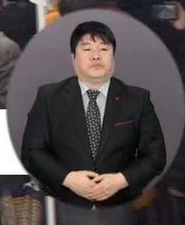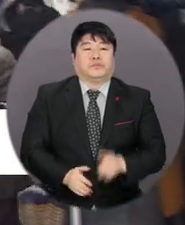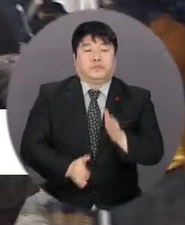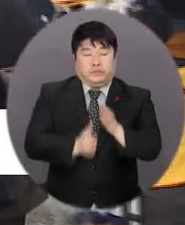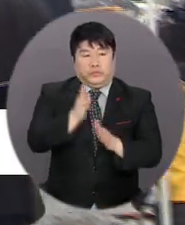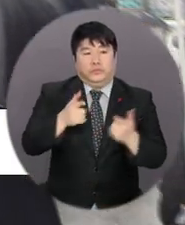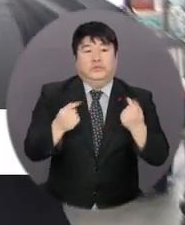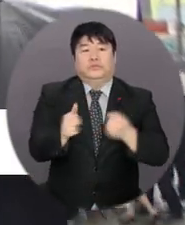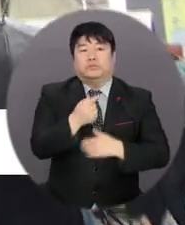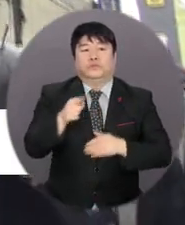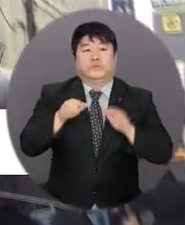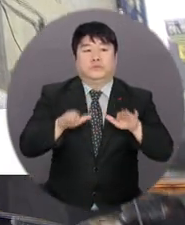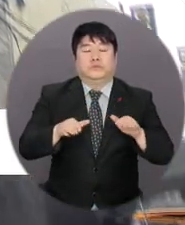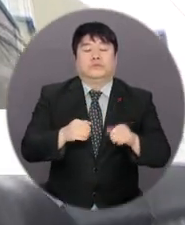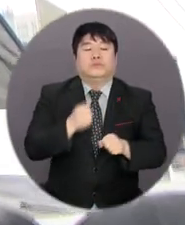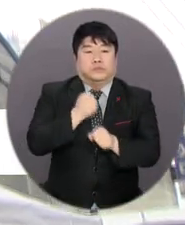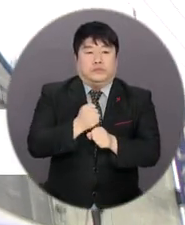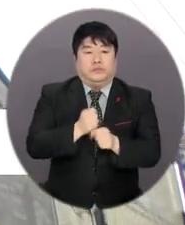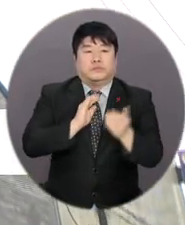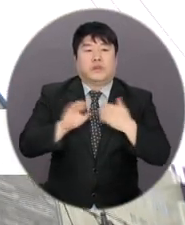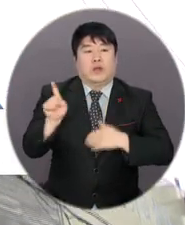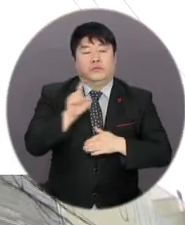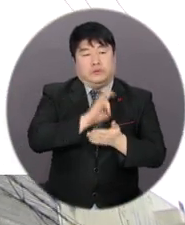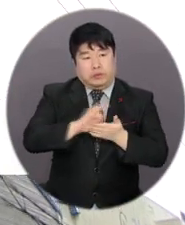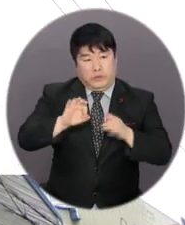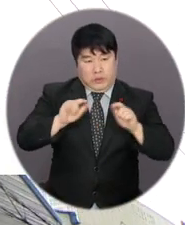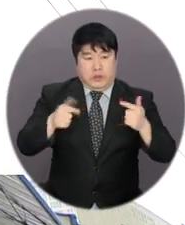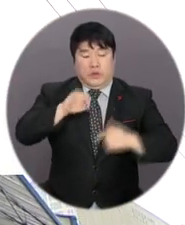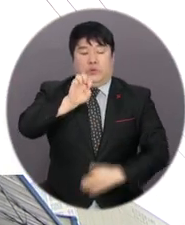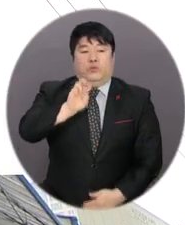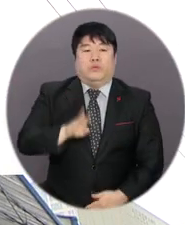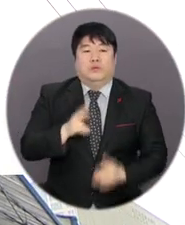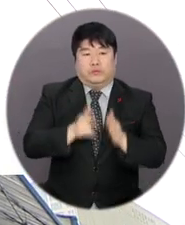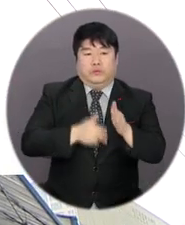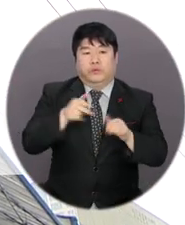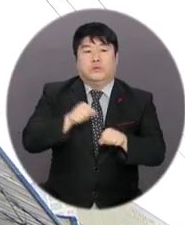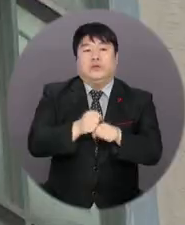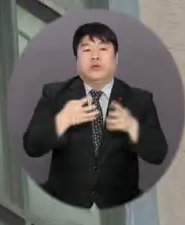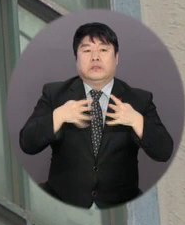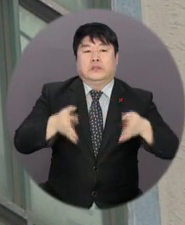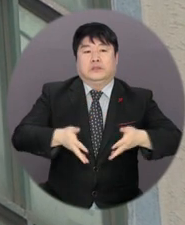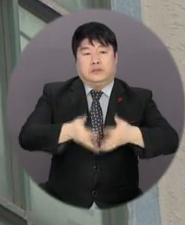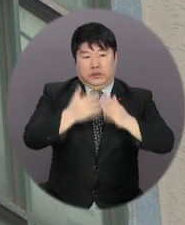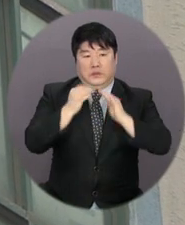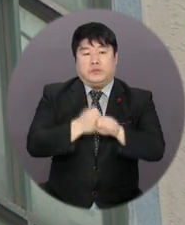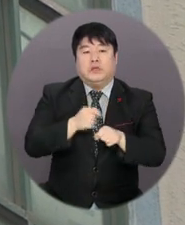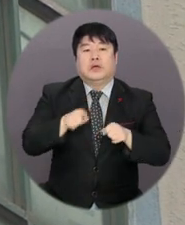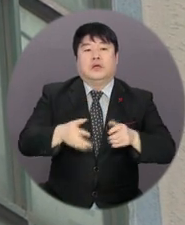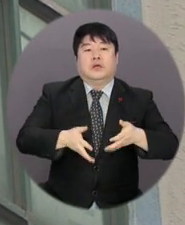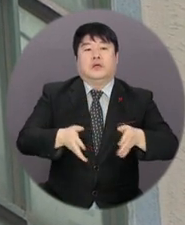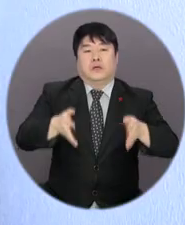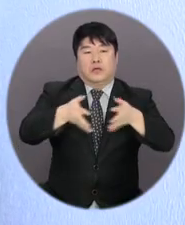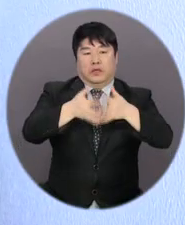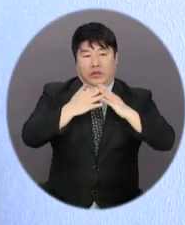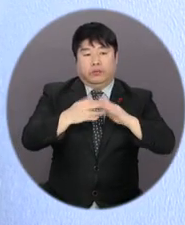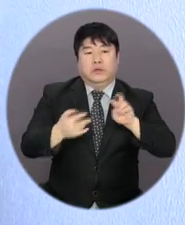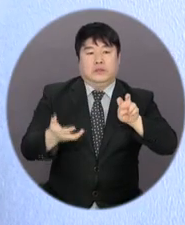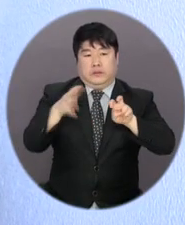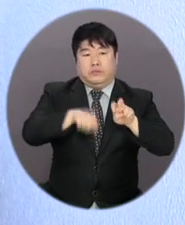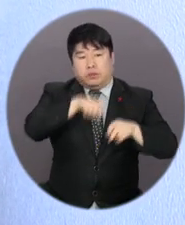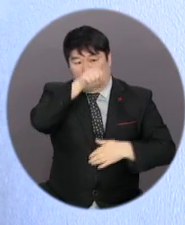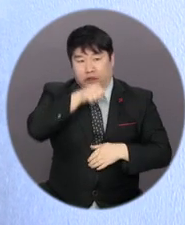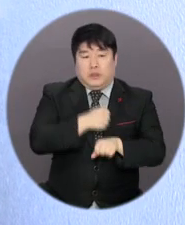도심 공동화 현상이 빚어진 이후 아무도 사용하지 않던 광주역 인근 4층 건물. 이 건물은 20억 원 예산을